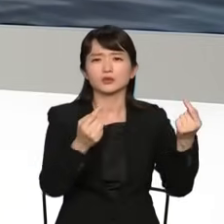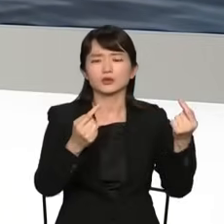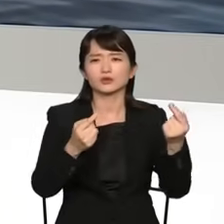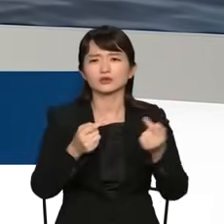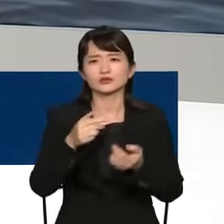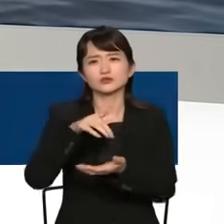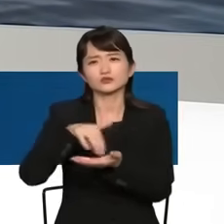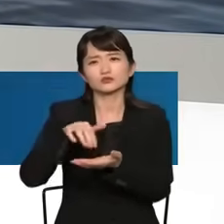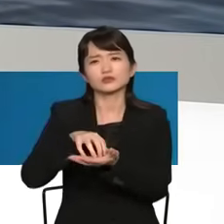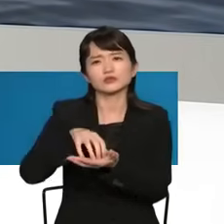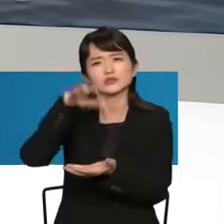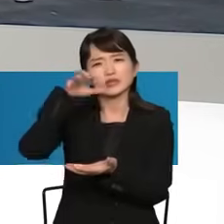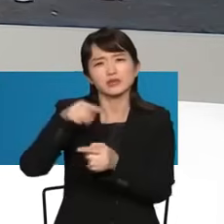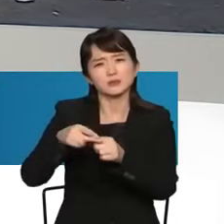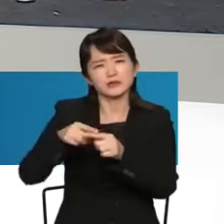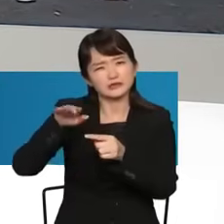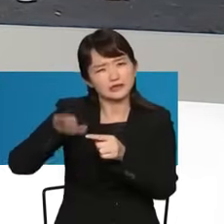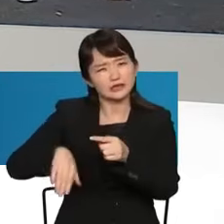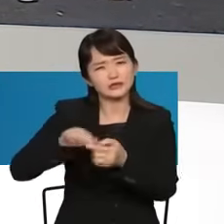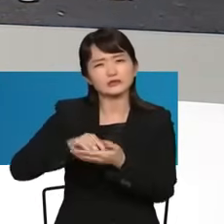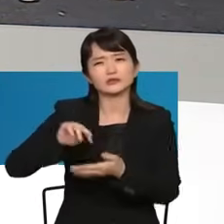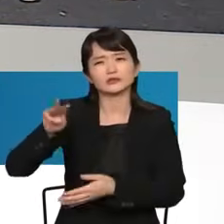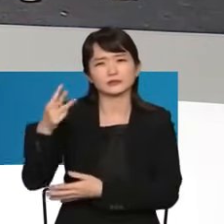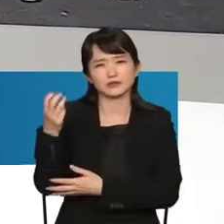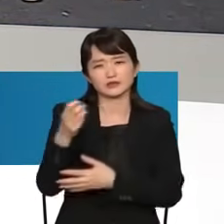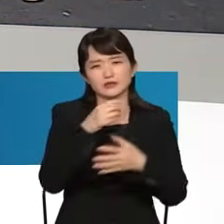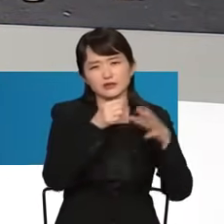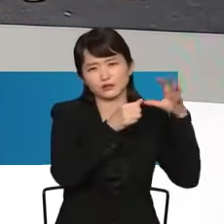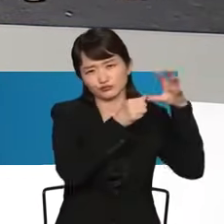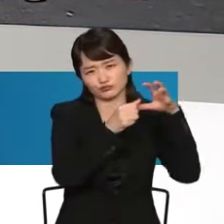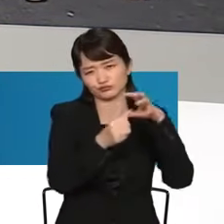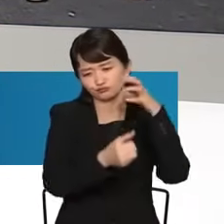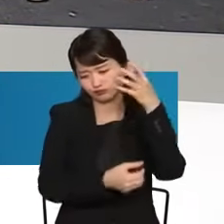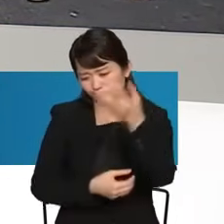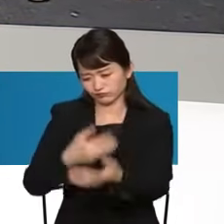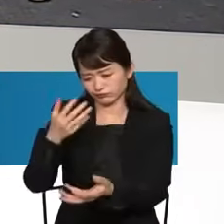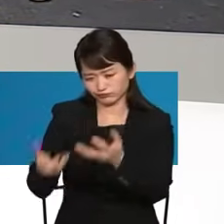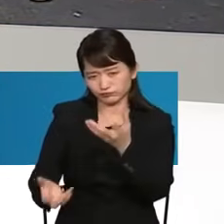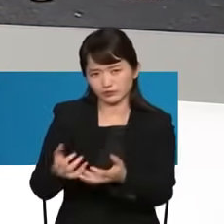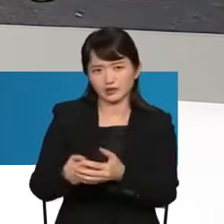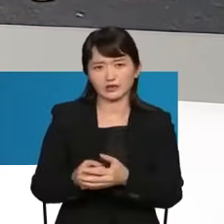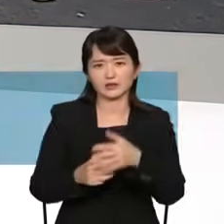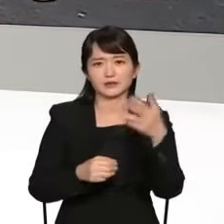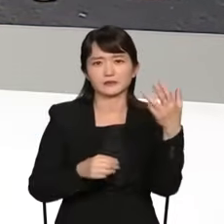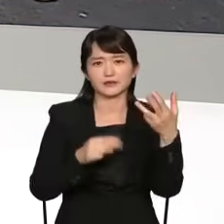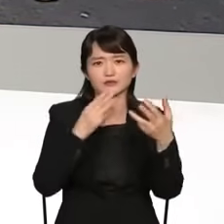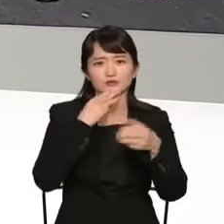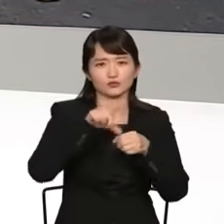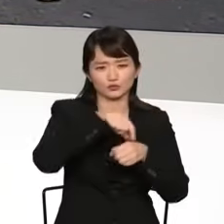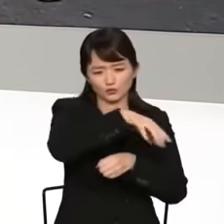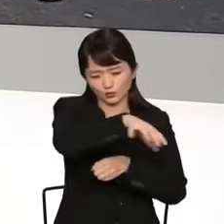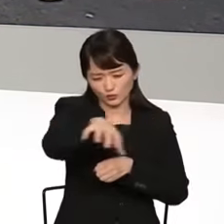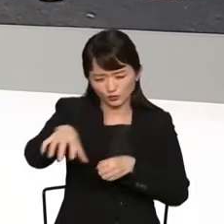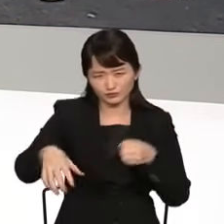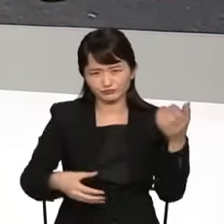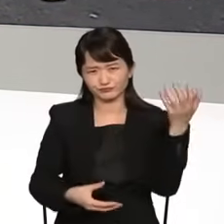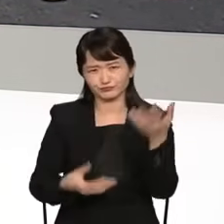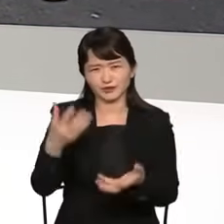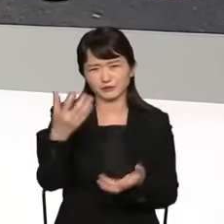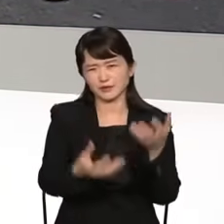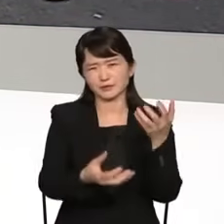조금 안 되는 330여 개를 날려보냈고 80여 개가 수도권 등에 떨어졌습니다. 먼저 류정화 기자가